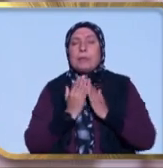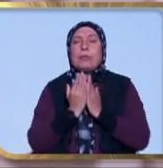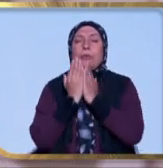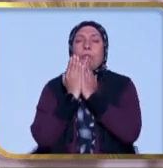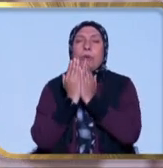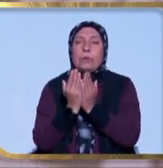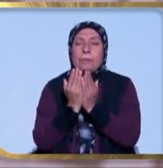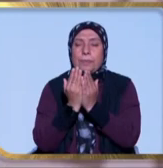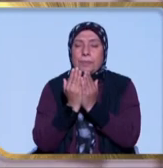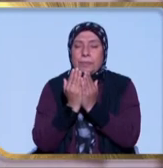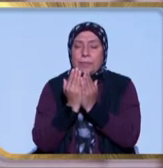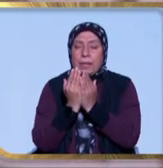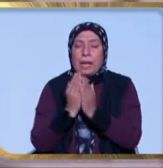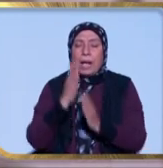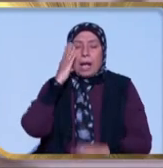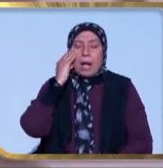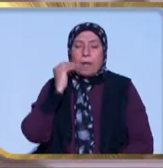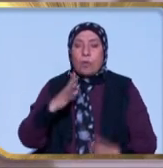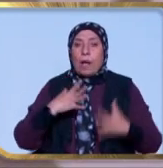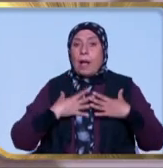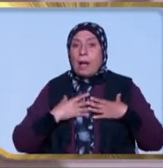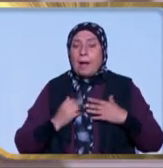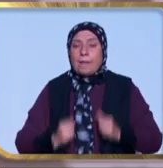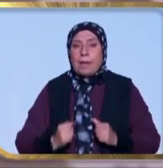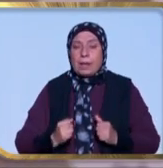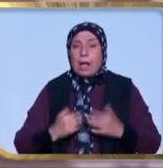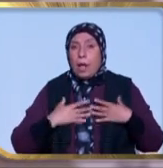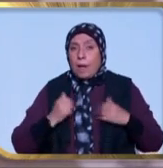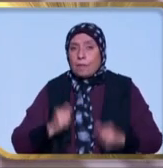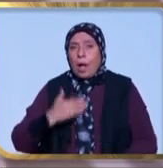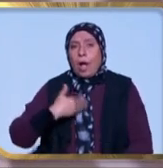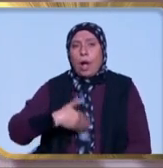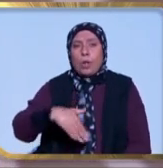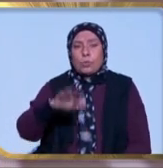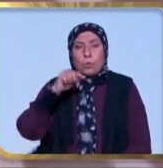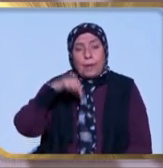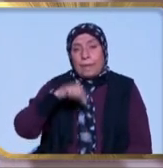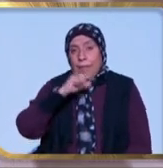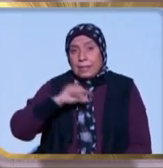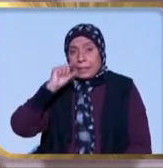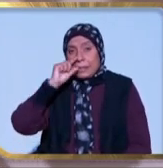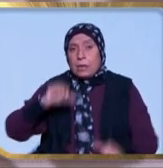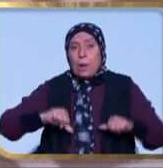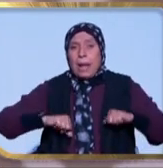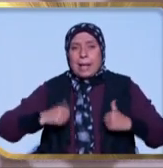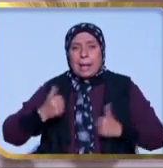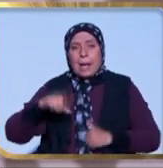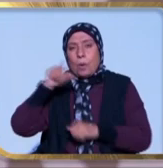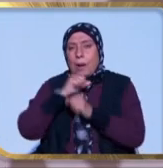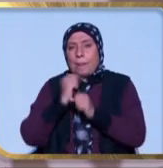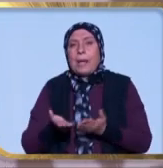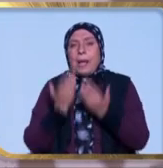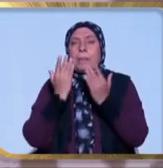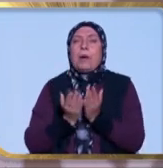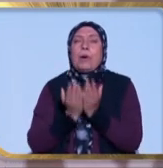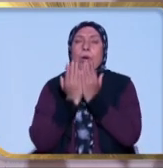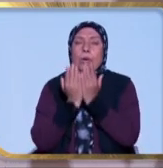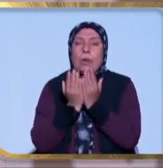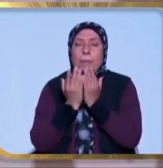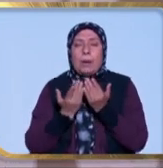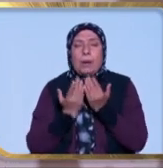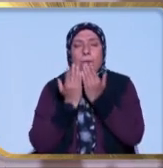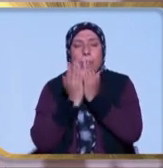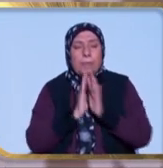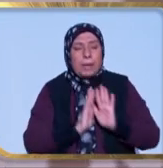نسألك يا الله العفو والعافية والمعافاة الدائمة في الدين والدنيا والآخرة. اللهم ادفع